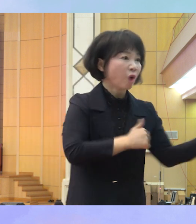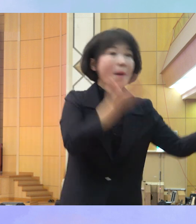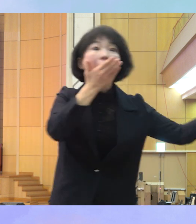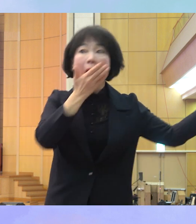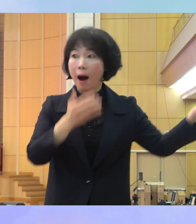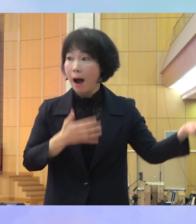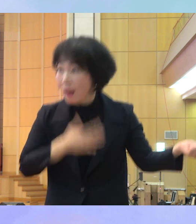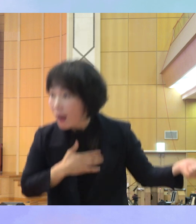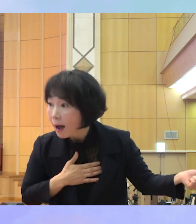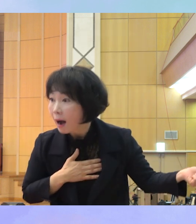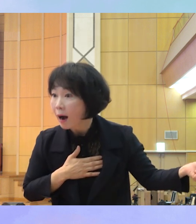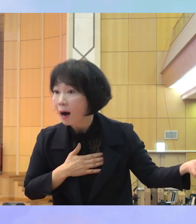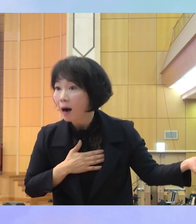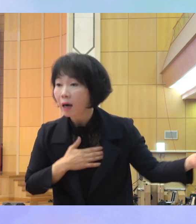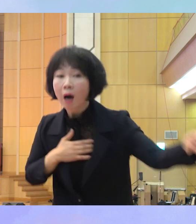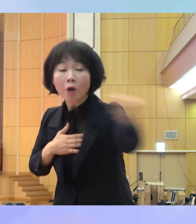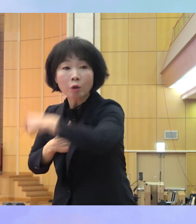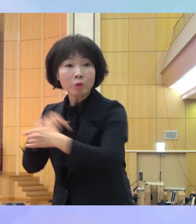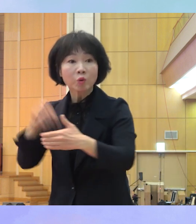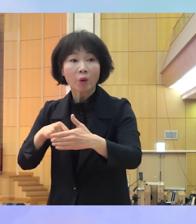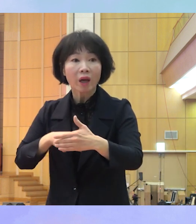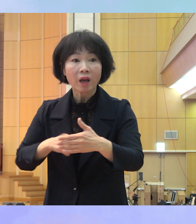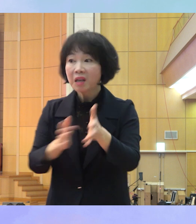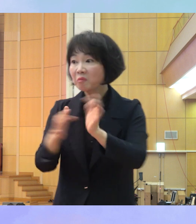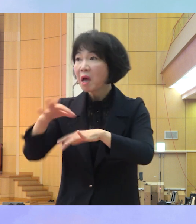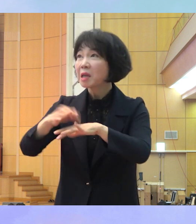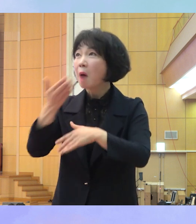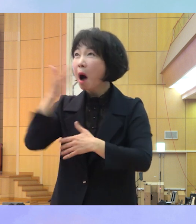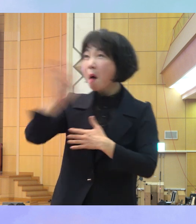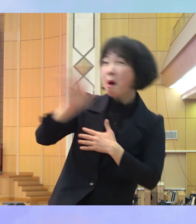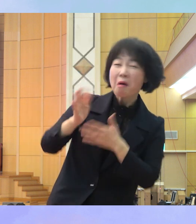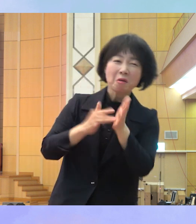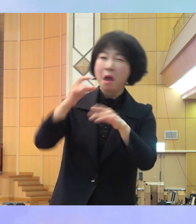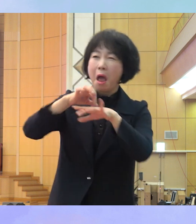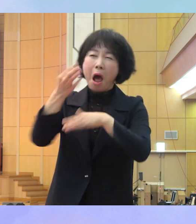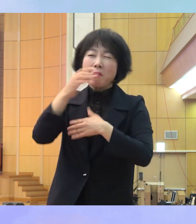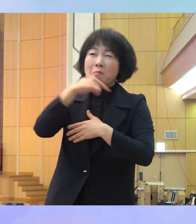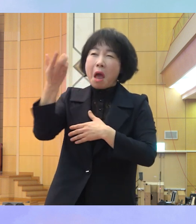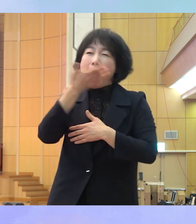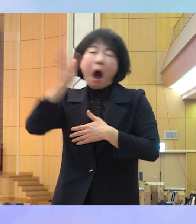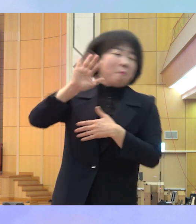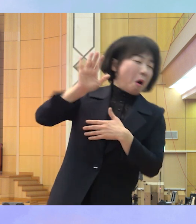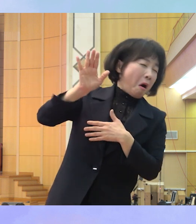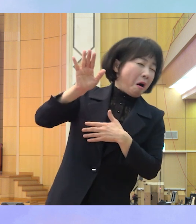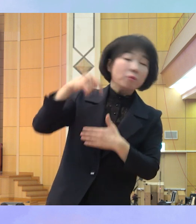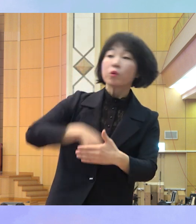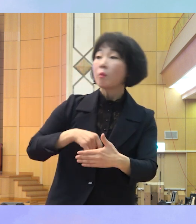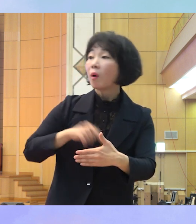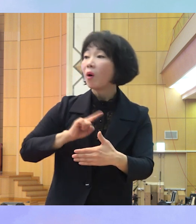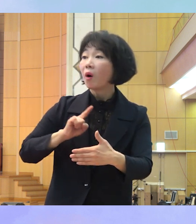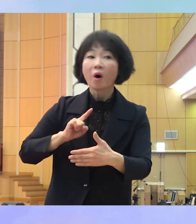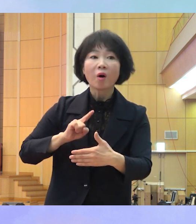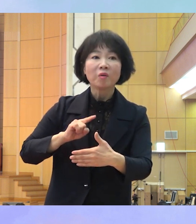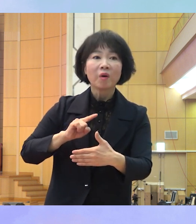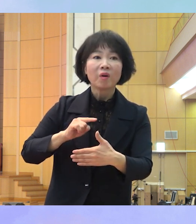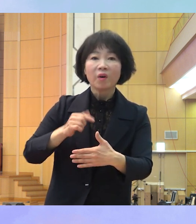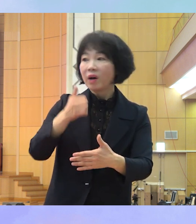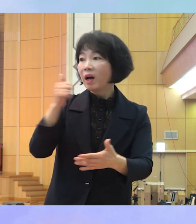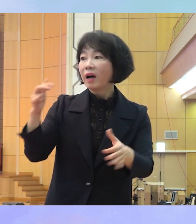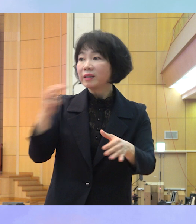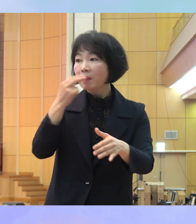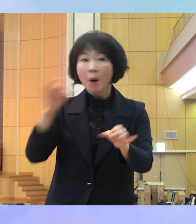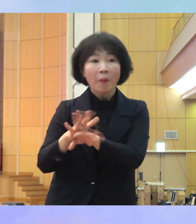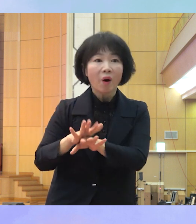내 속에 그럼 뭐만 있느냐? 죄만 있는 거예요. 죄의 싹은 뭐예요? 사망이야. 그런데 여기서